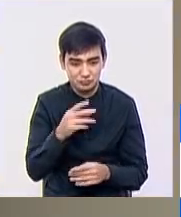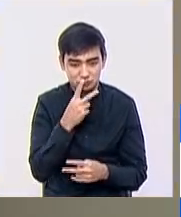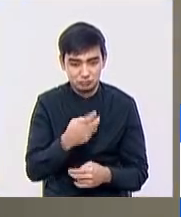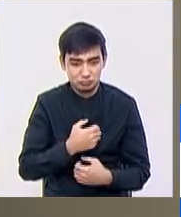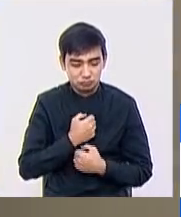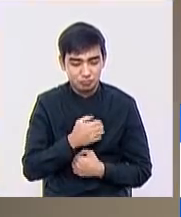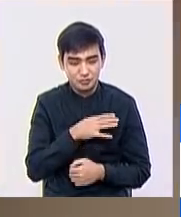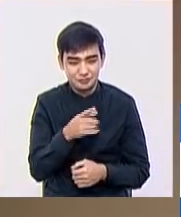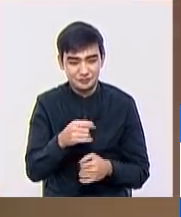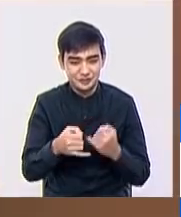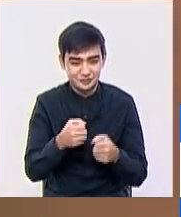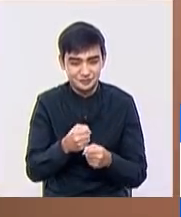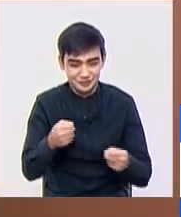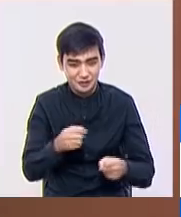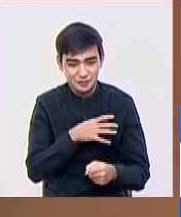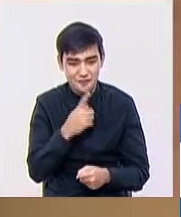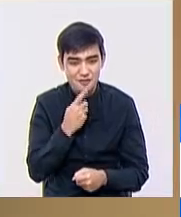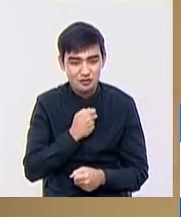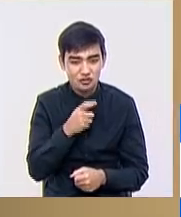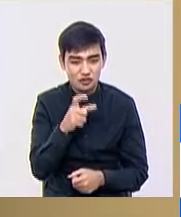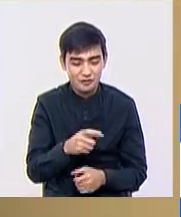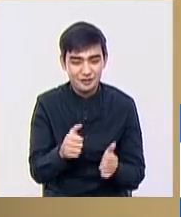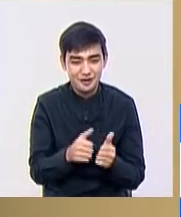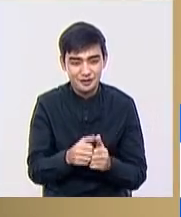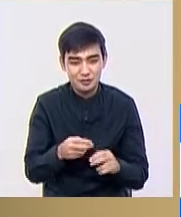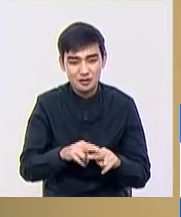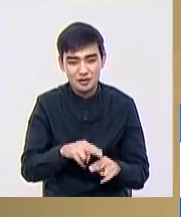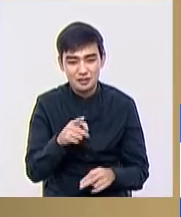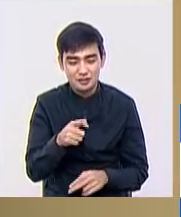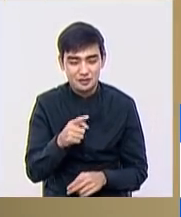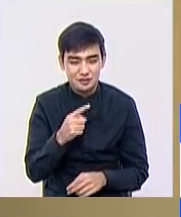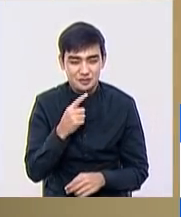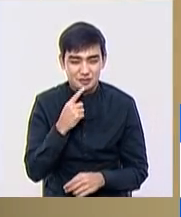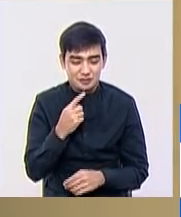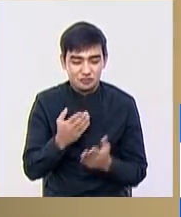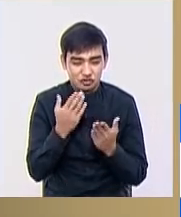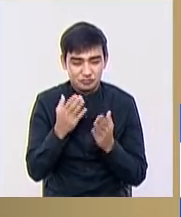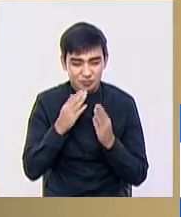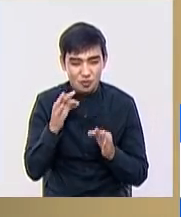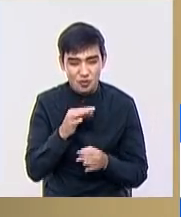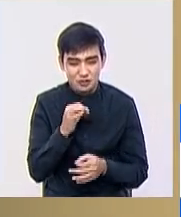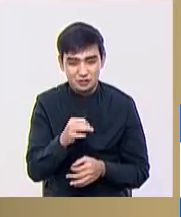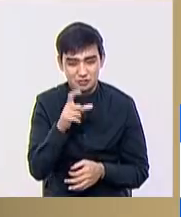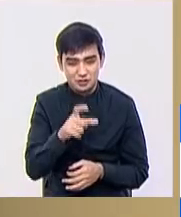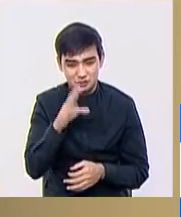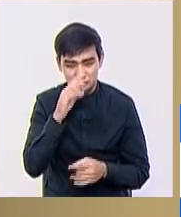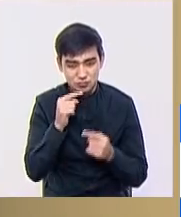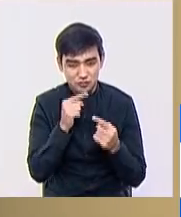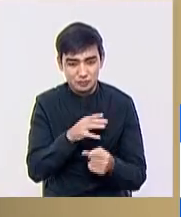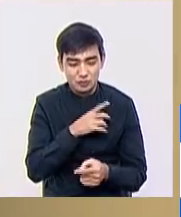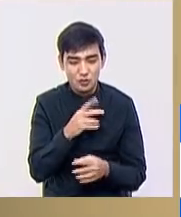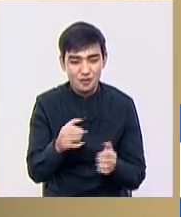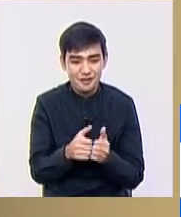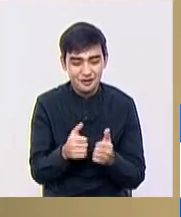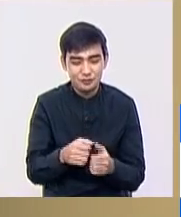Мұнда қол аяғына матап тастаған сарбаздың қасындағы адам кәлимасын қайталаған сайын жігіт қарсылығын үдетеді. Бірақ сонда да